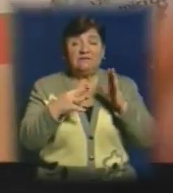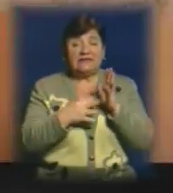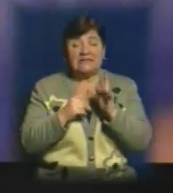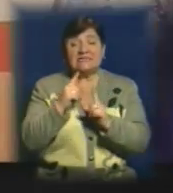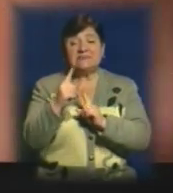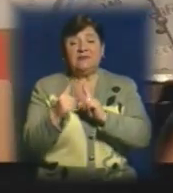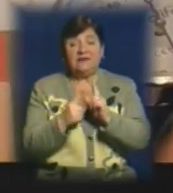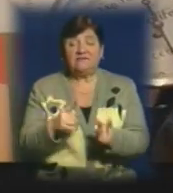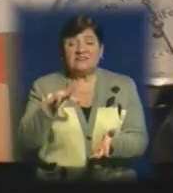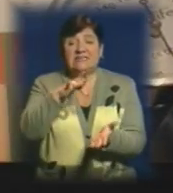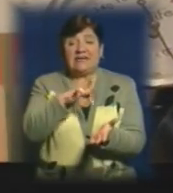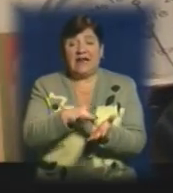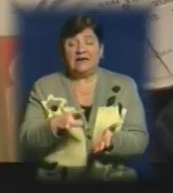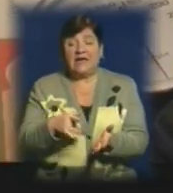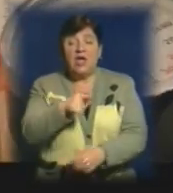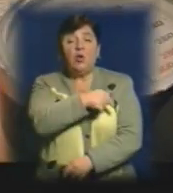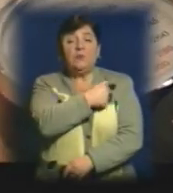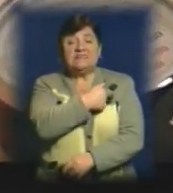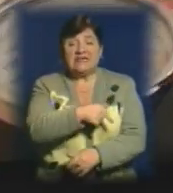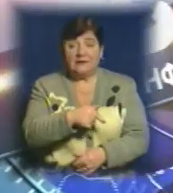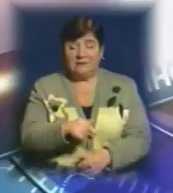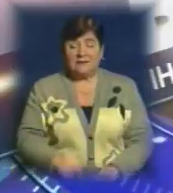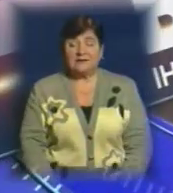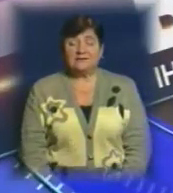почнуться у центральних, районних та міських лікарнях.